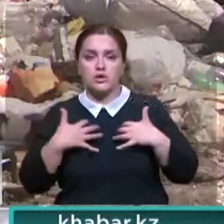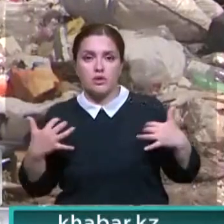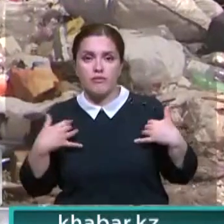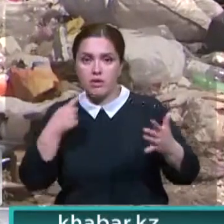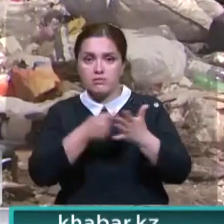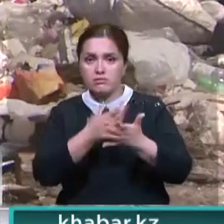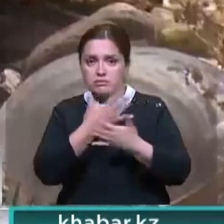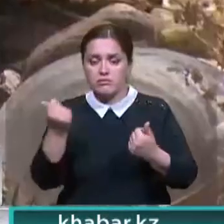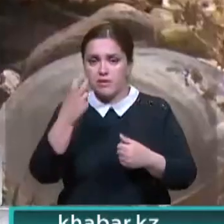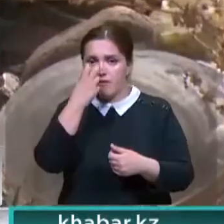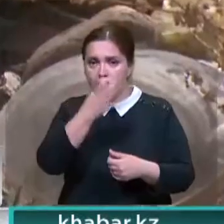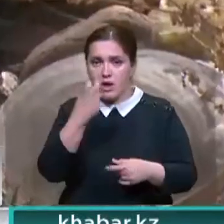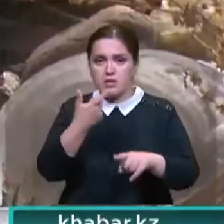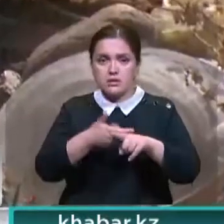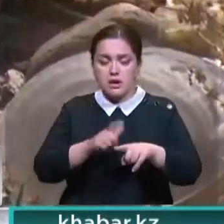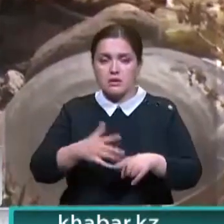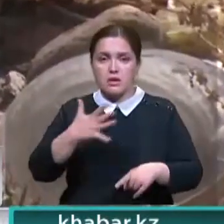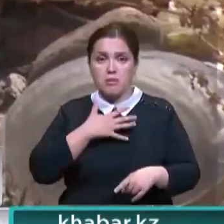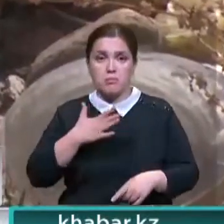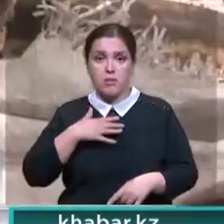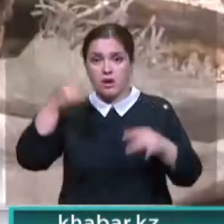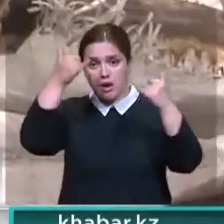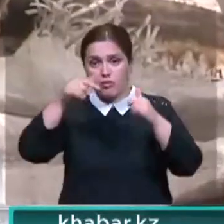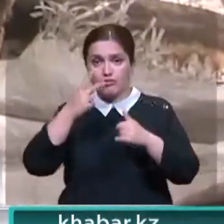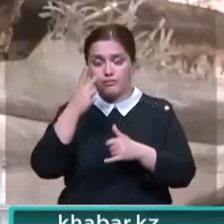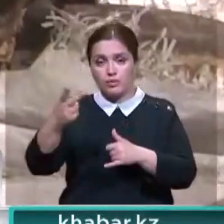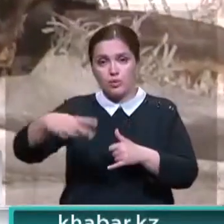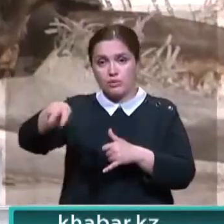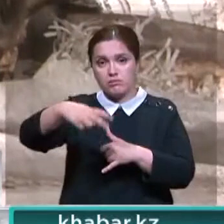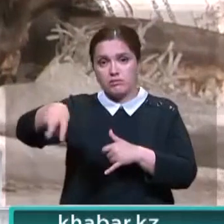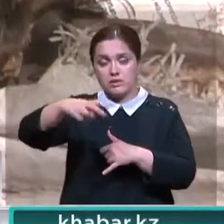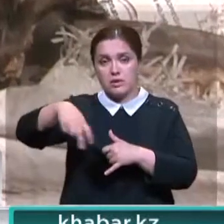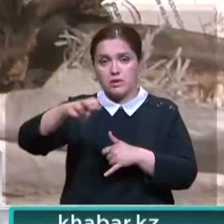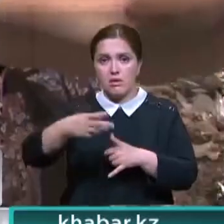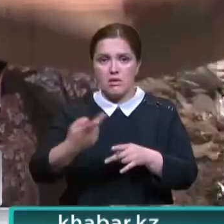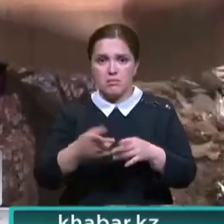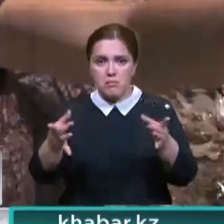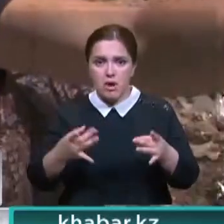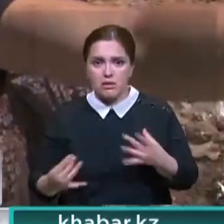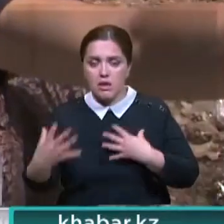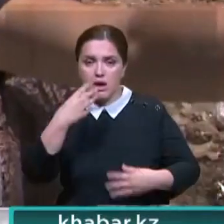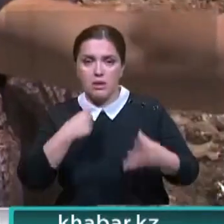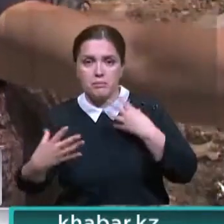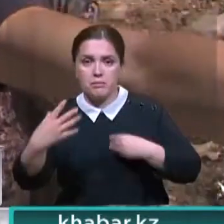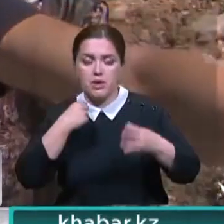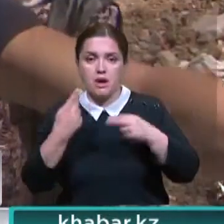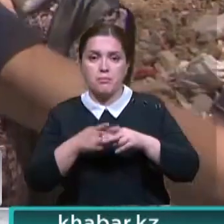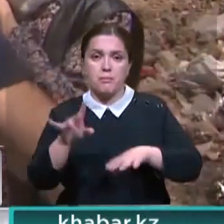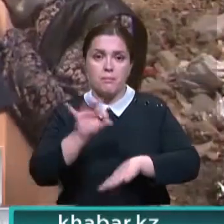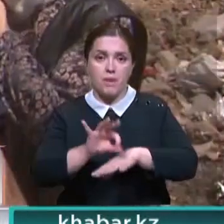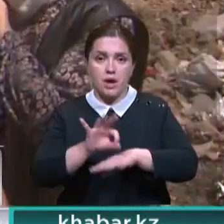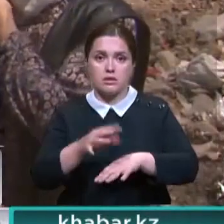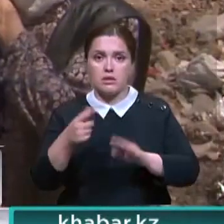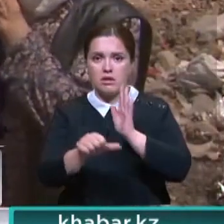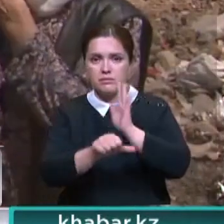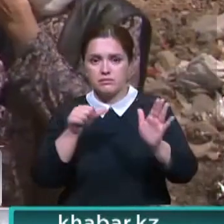запах доходит до жилого сектора. Вот наши коровы ходят здесь. Пакеты съедают вот эти вот. Сколько коров, да, вот болеет корова, зарезал,